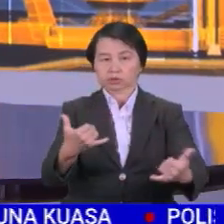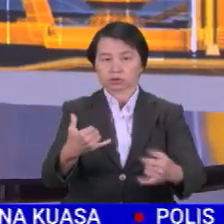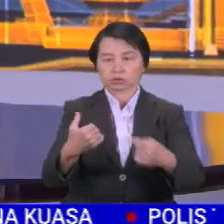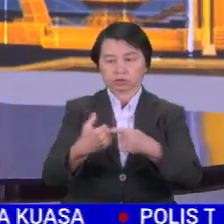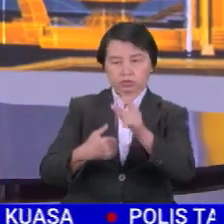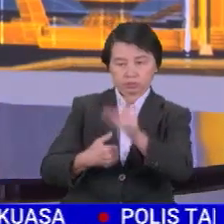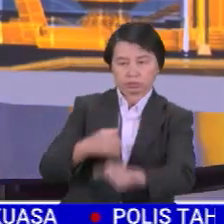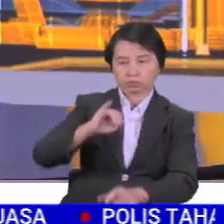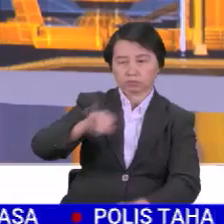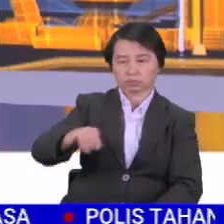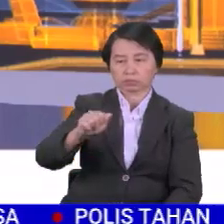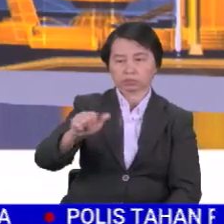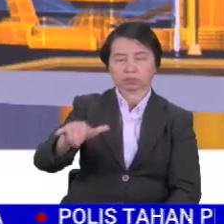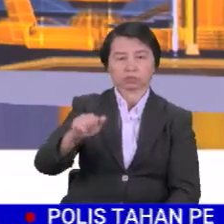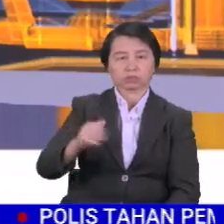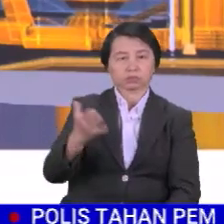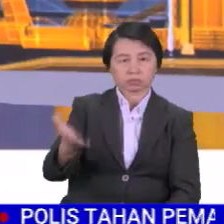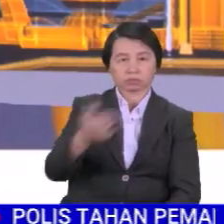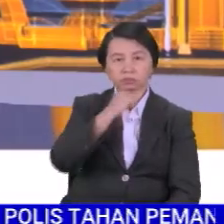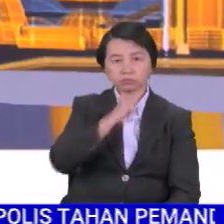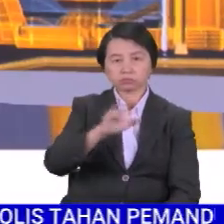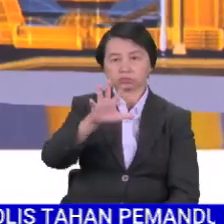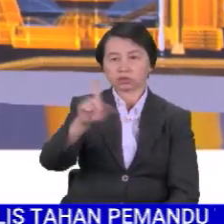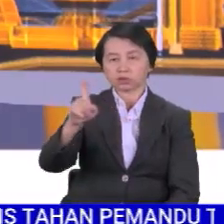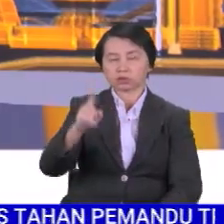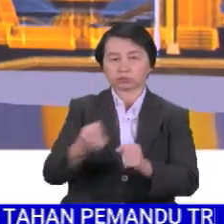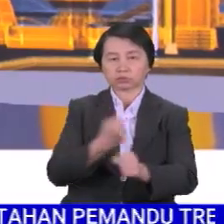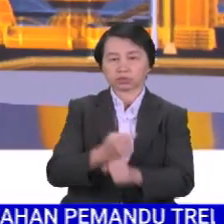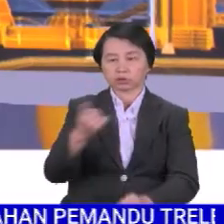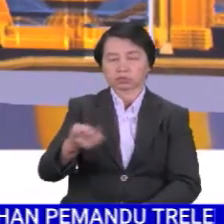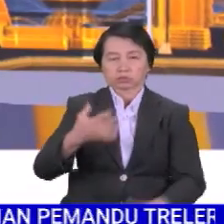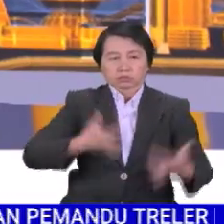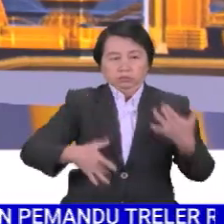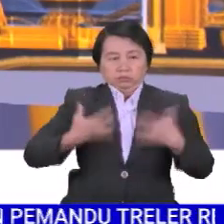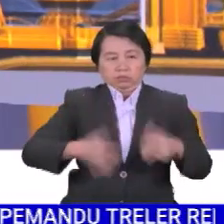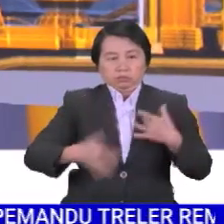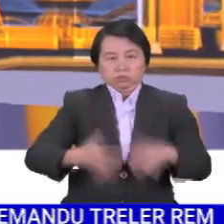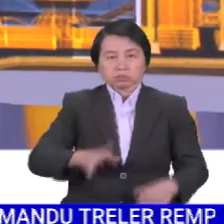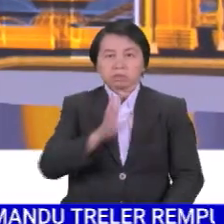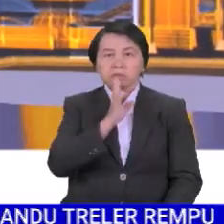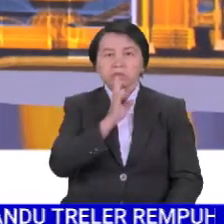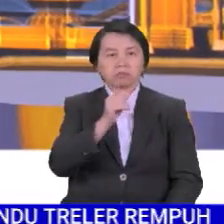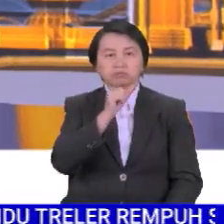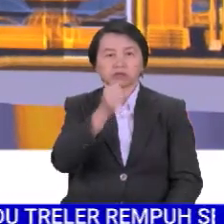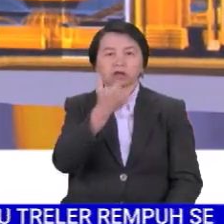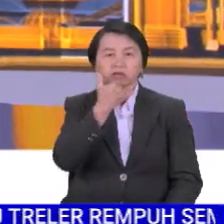tertuduh Jaya silan anak lelaki lachumanan 51 tahun bagaim pun mengaku tidak